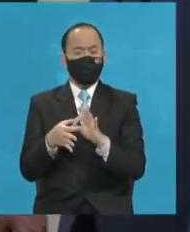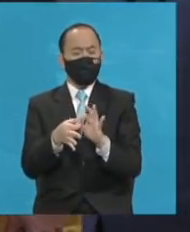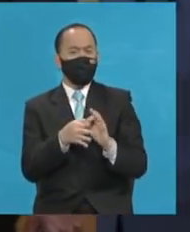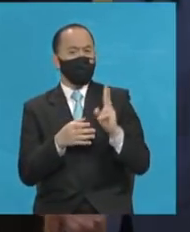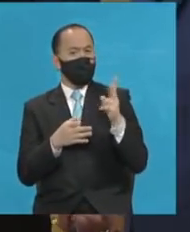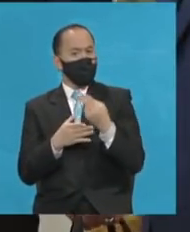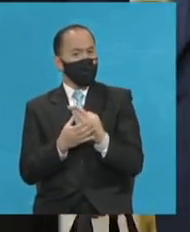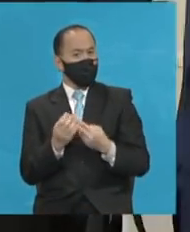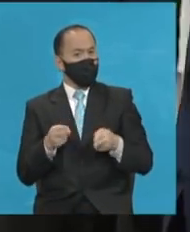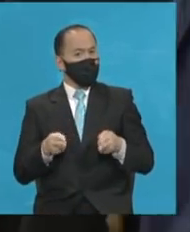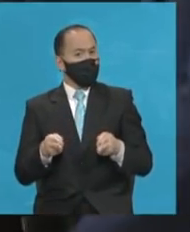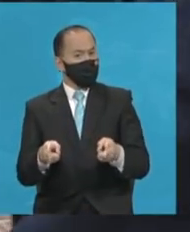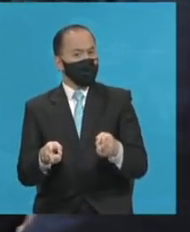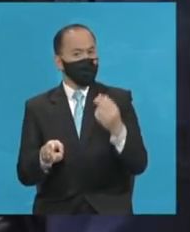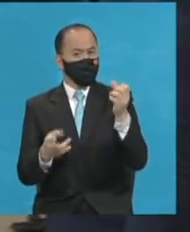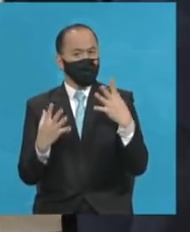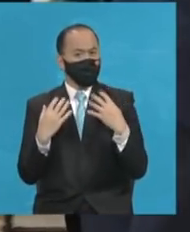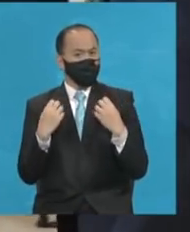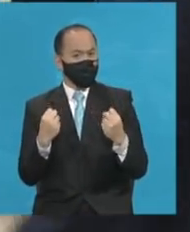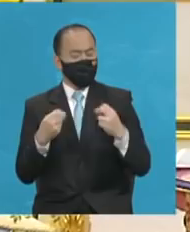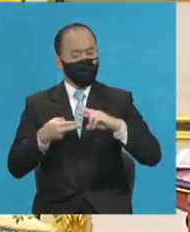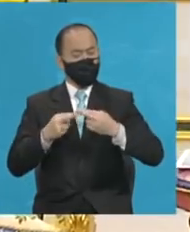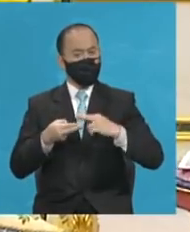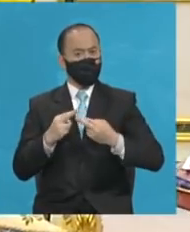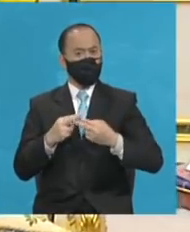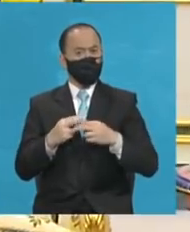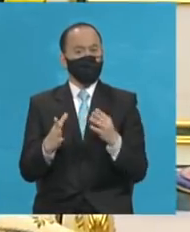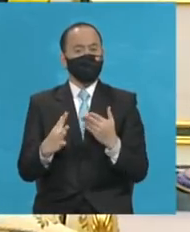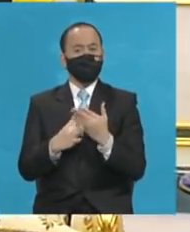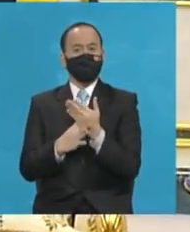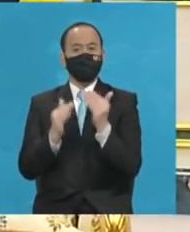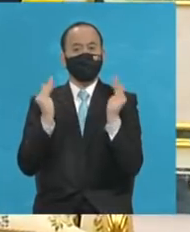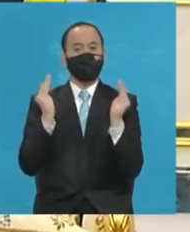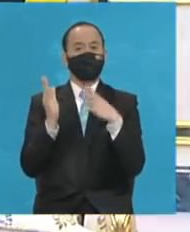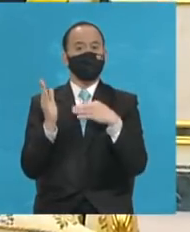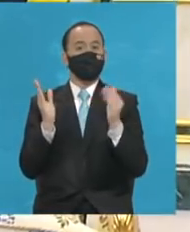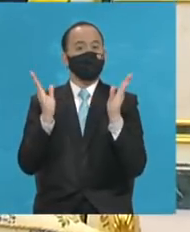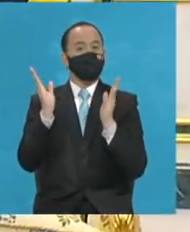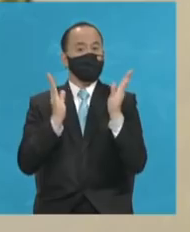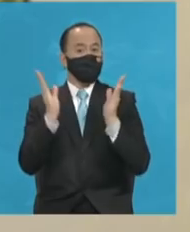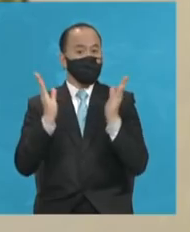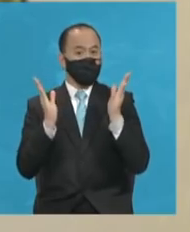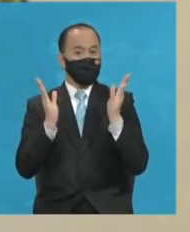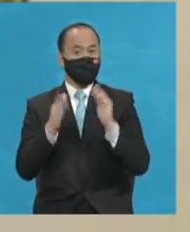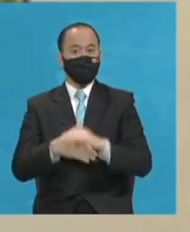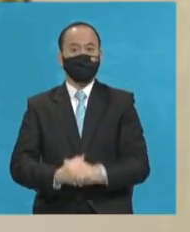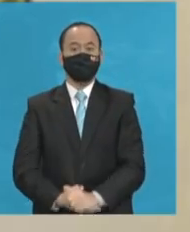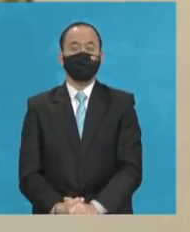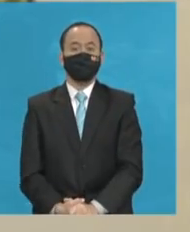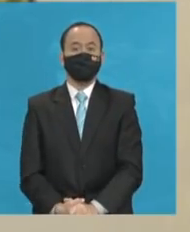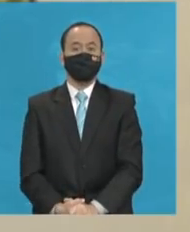dua hal yang dapat mengukuhkan lagi hubungan diantara negara Brunei Darussalam dan Malaysia